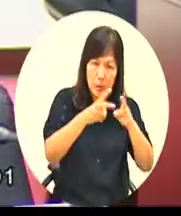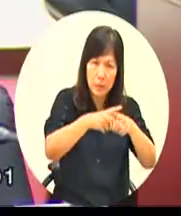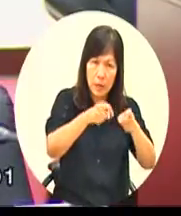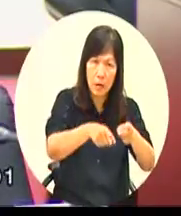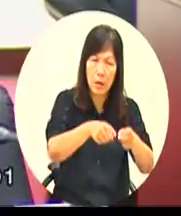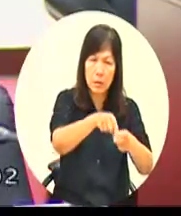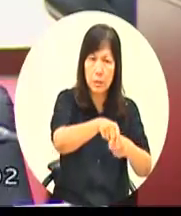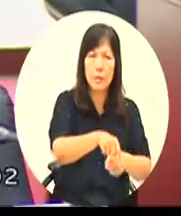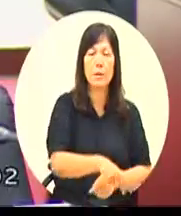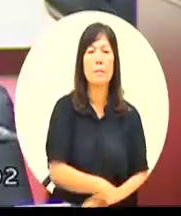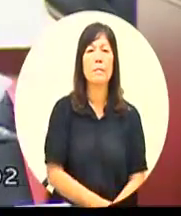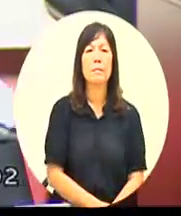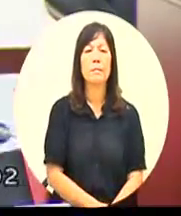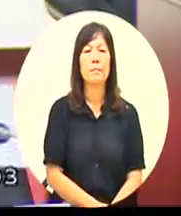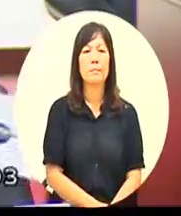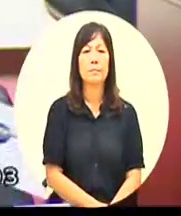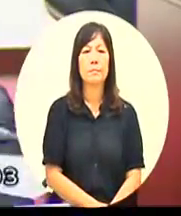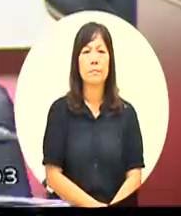个地方啦，